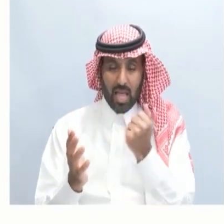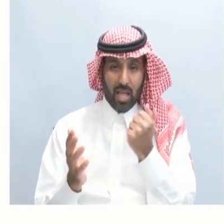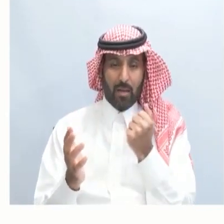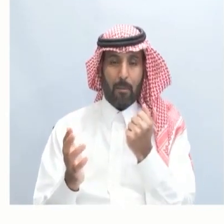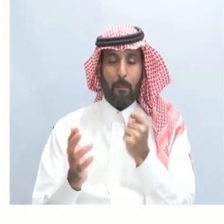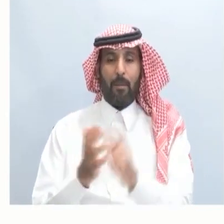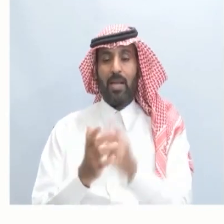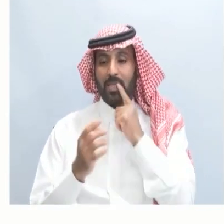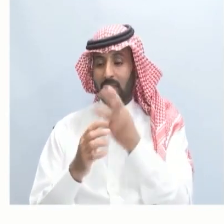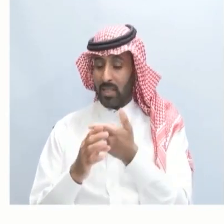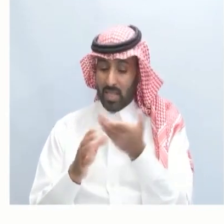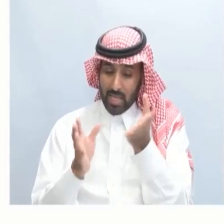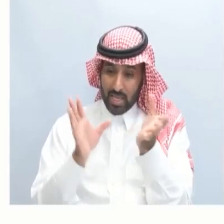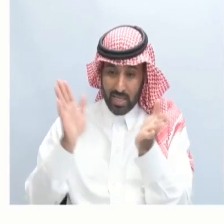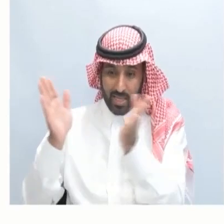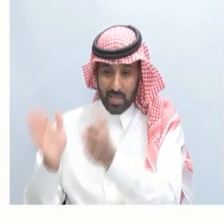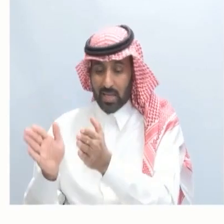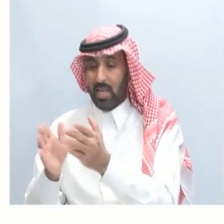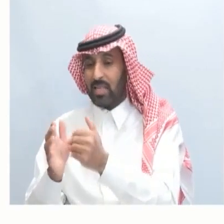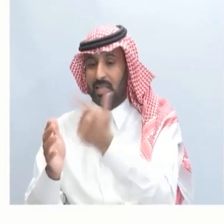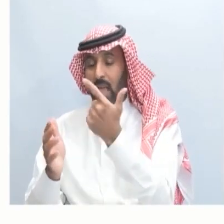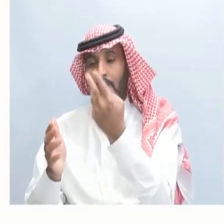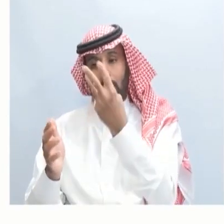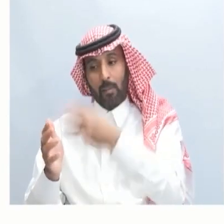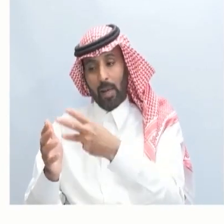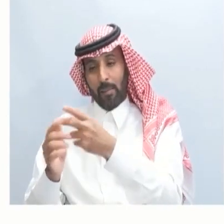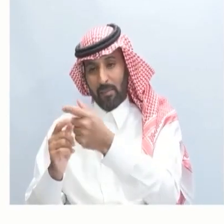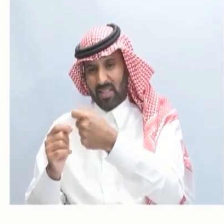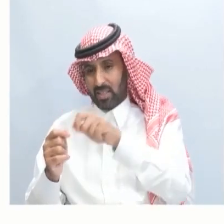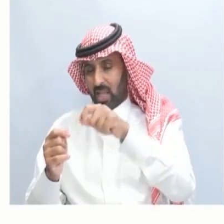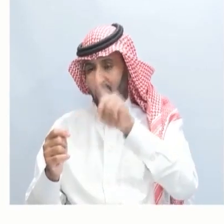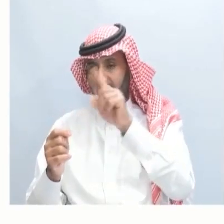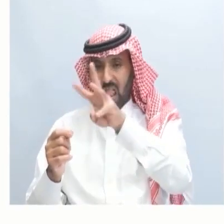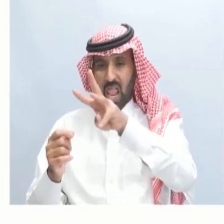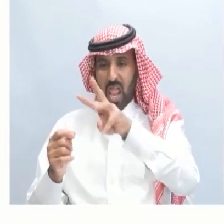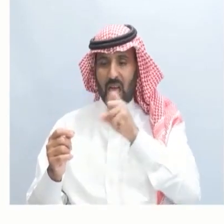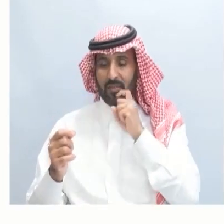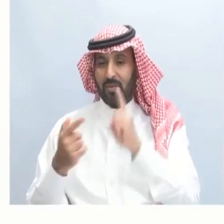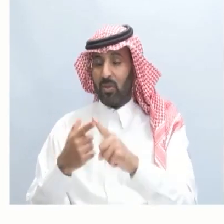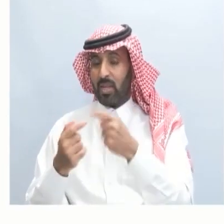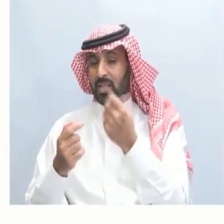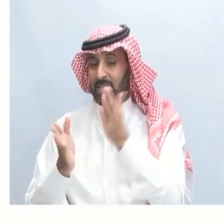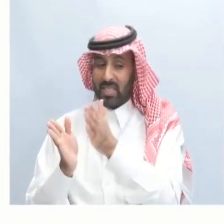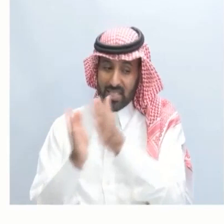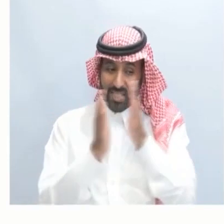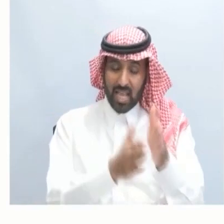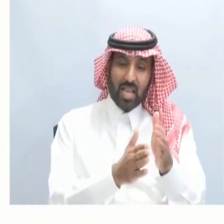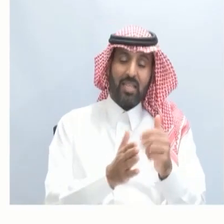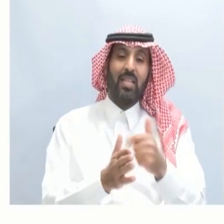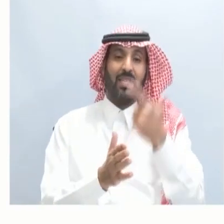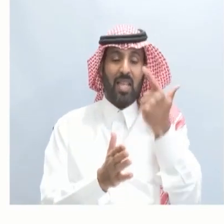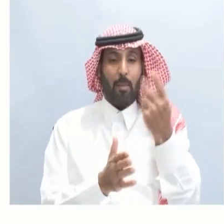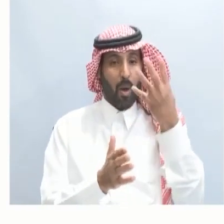على ان الجهه اليمين اعطت 47 من وان الجهه اليسار اعطت 47 من مما